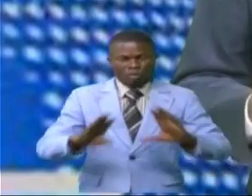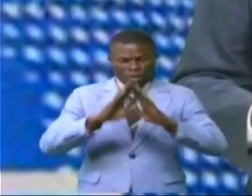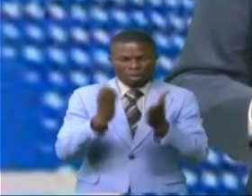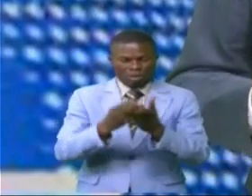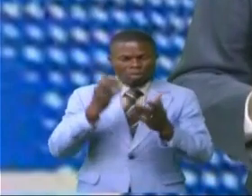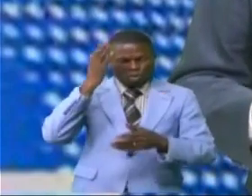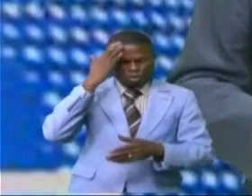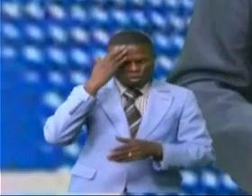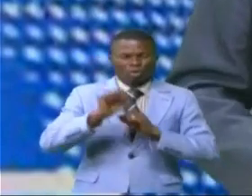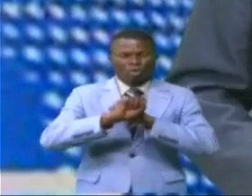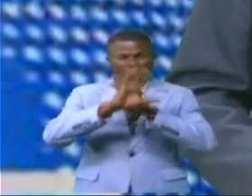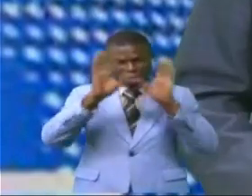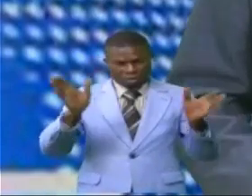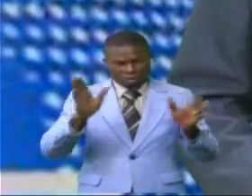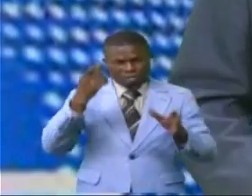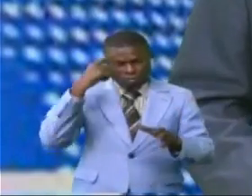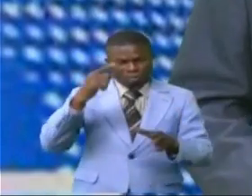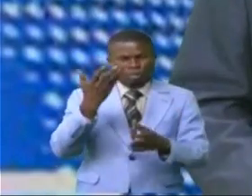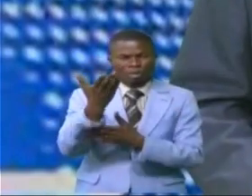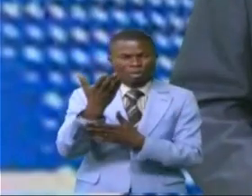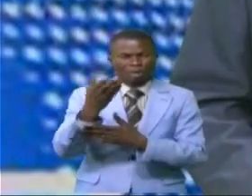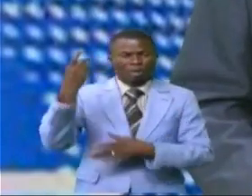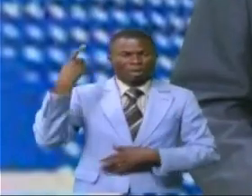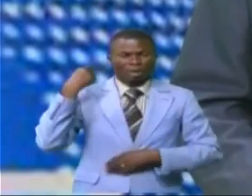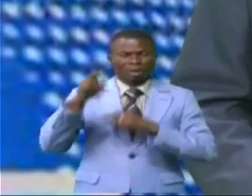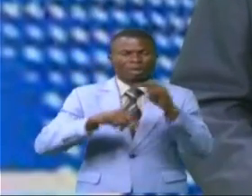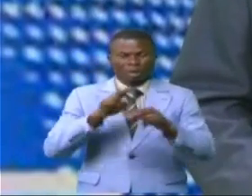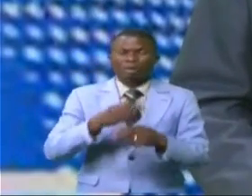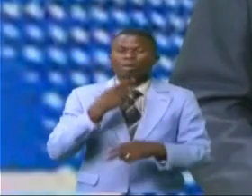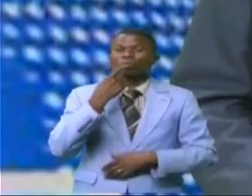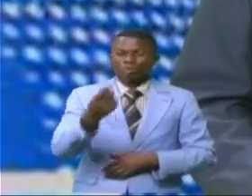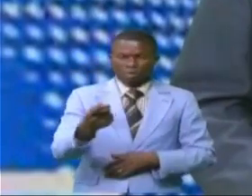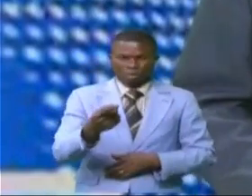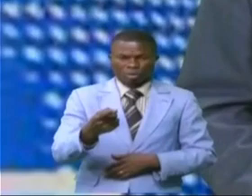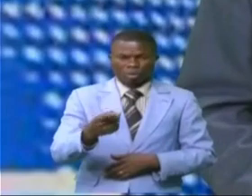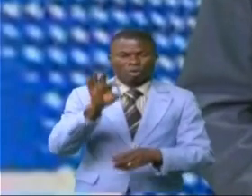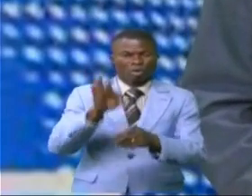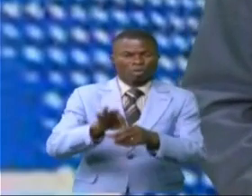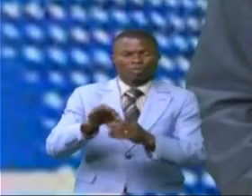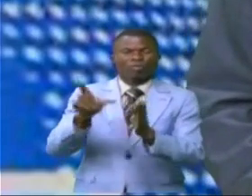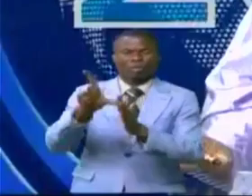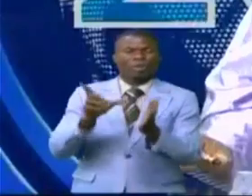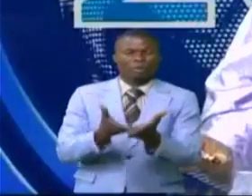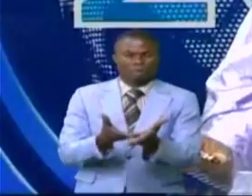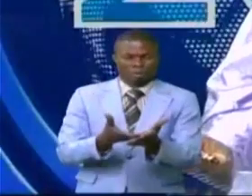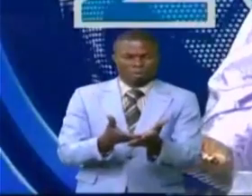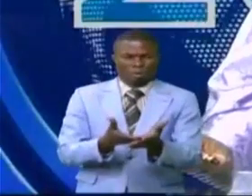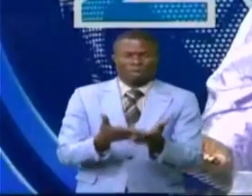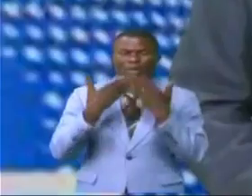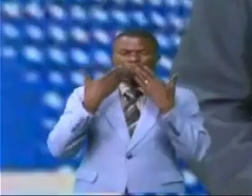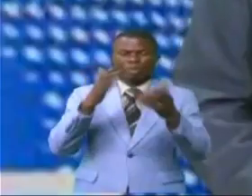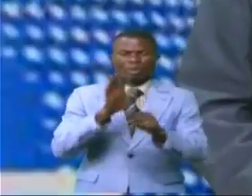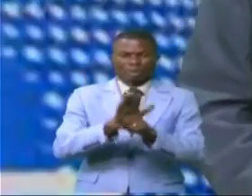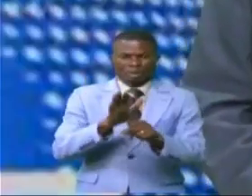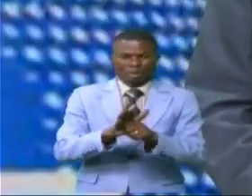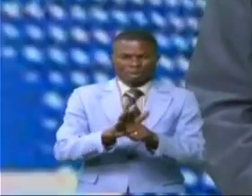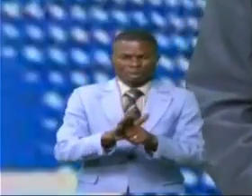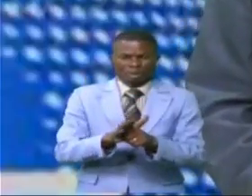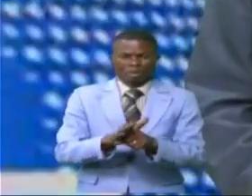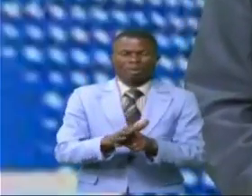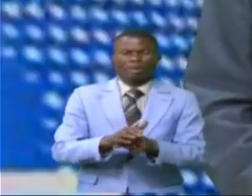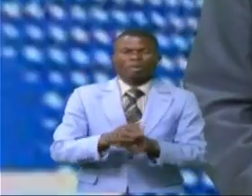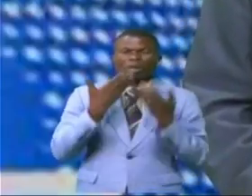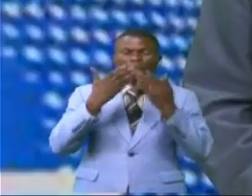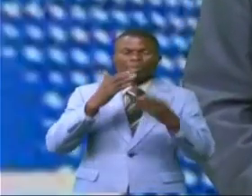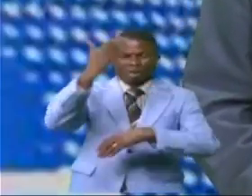bien équipé pour appeler son député national et lui dire « Votez cette loi ». Exactement. Merci beaucoup. Merci de m'avoir invité à